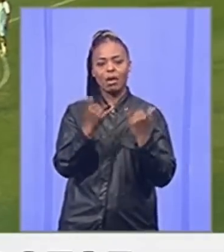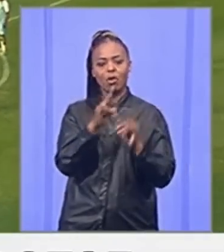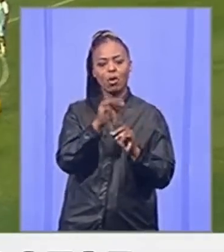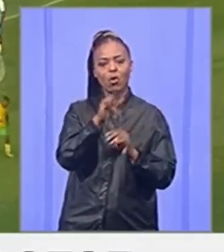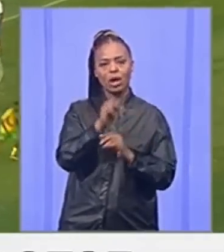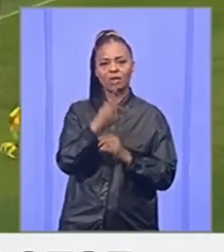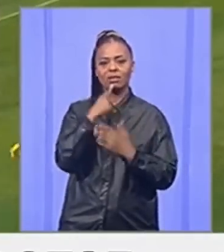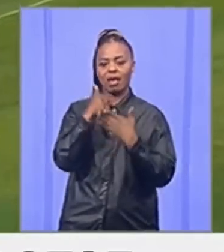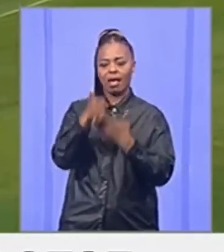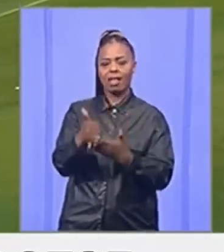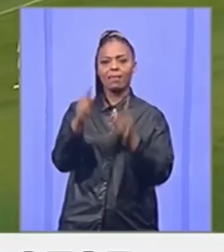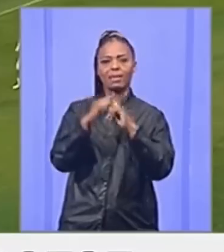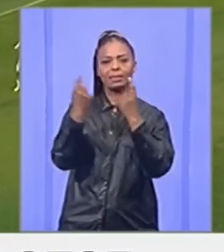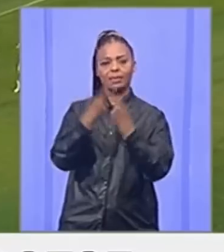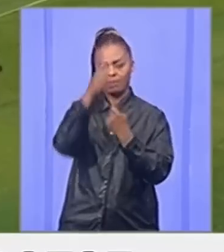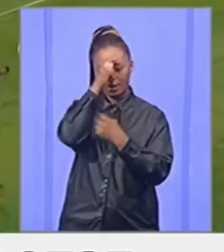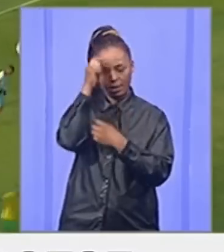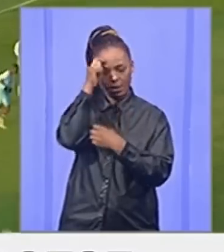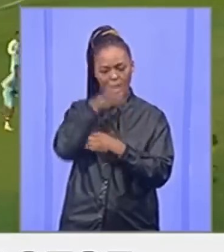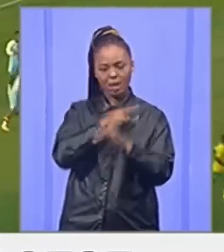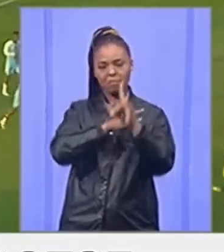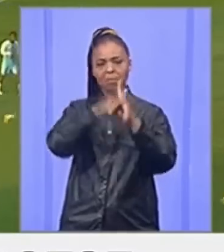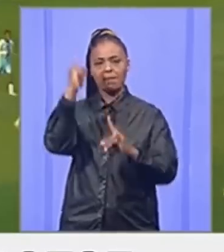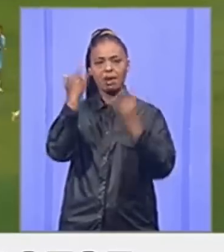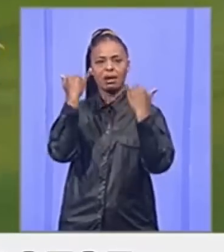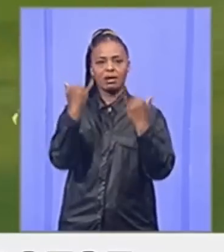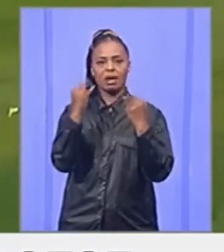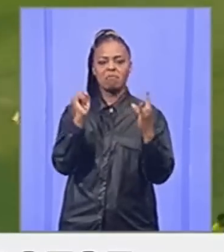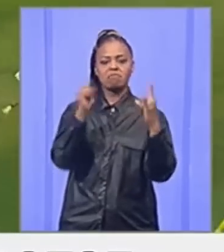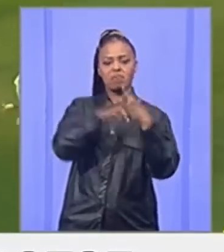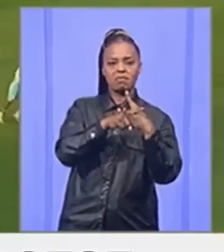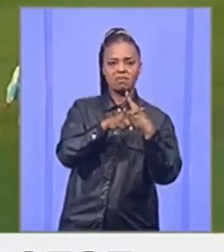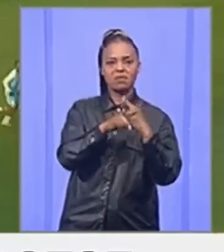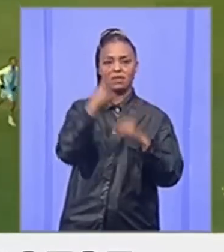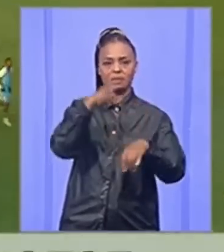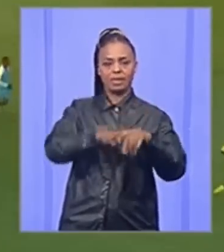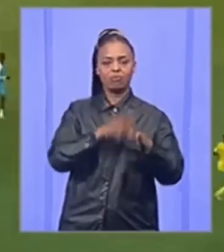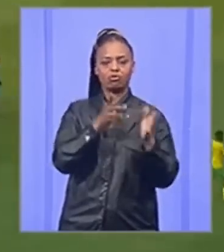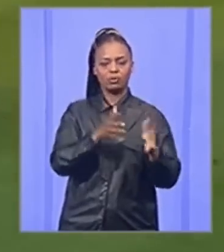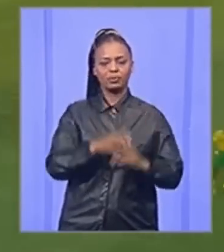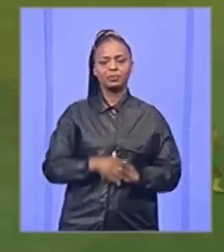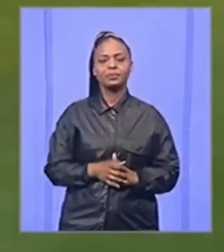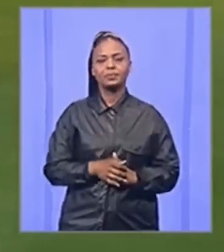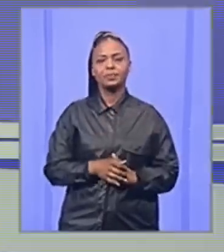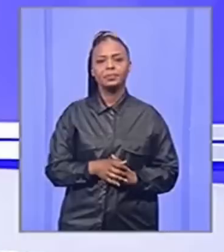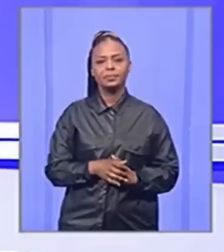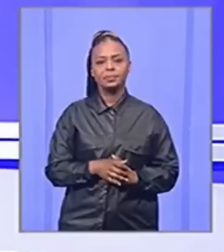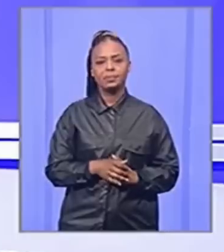go atlega morago ga go nweša nno ya gagwe ya mathomo sehlopheng.